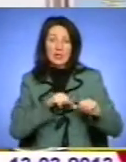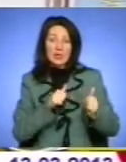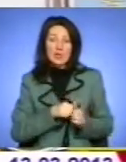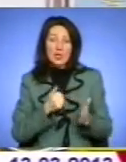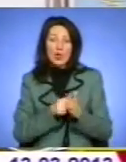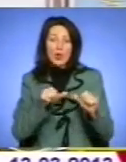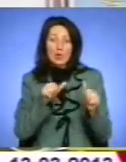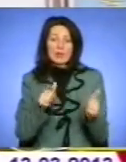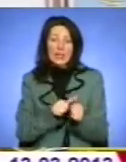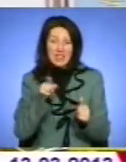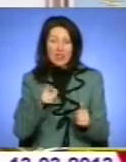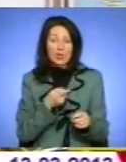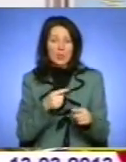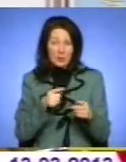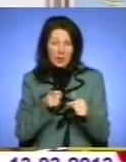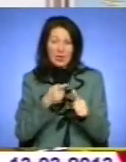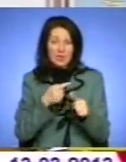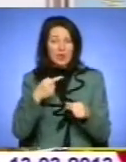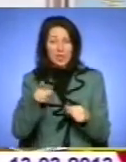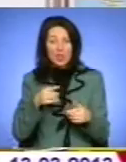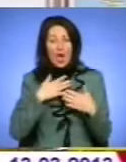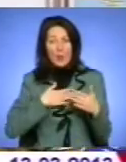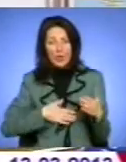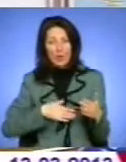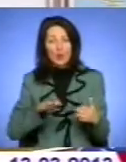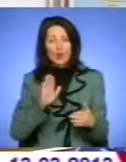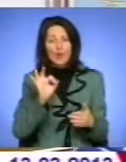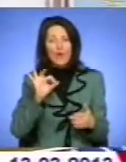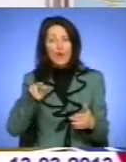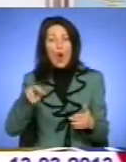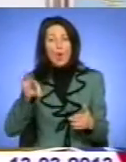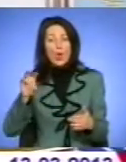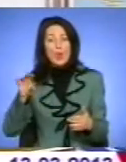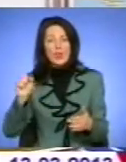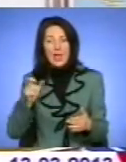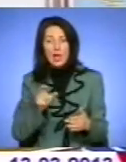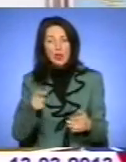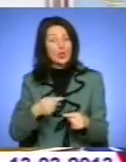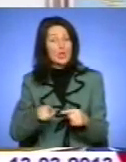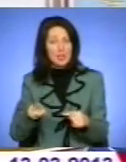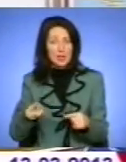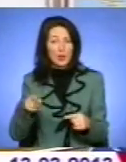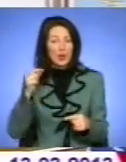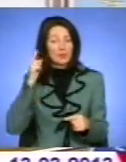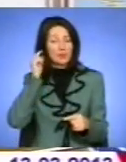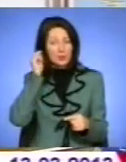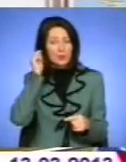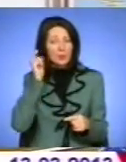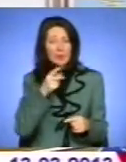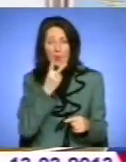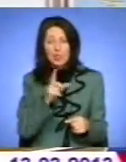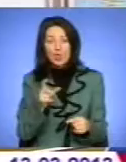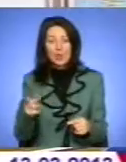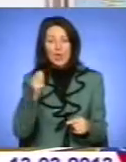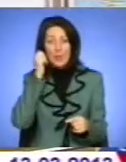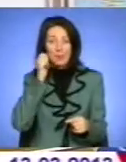іншу назву, то приємно, що волонтерами там є люди різного віку. Ми навіть бачили людей, такі, які пенсійного віку, і вони просто